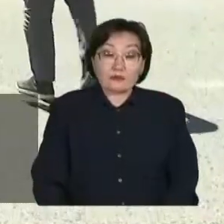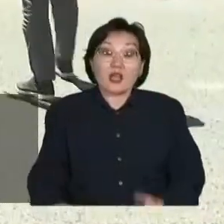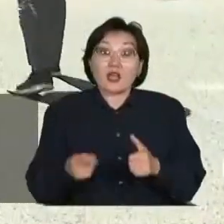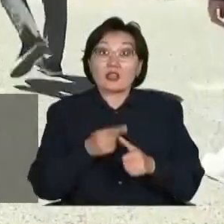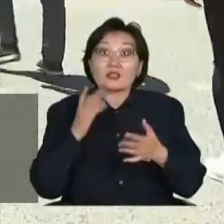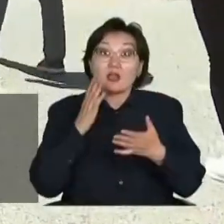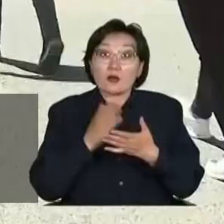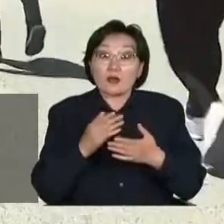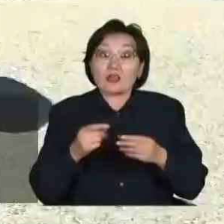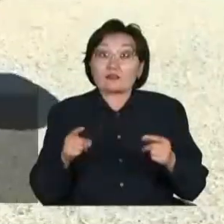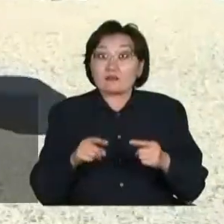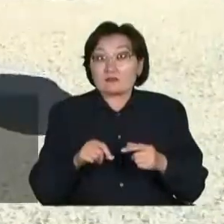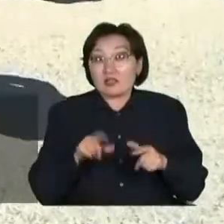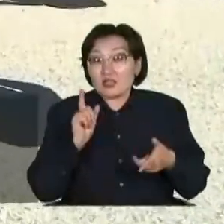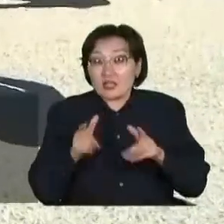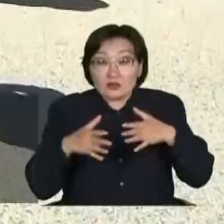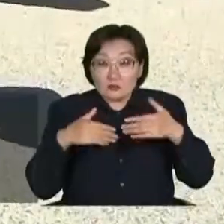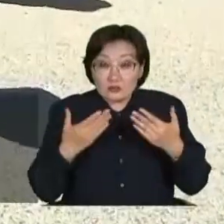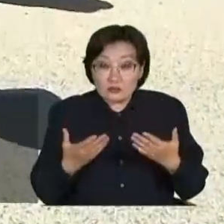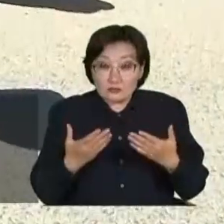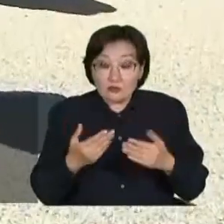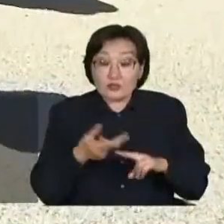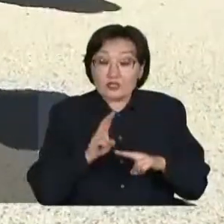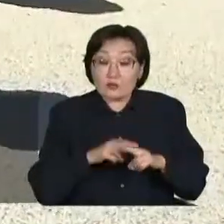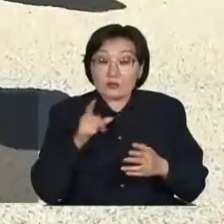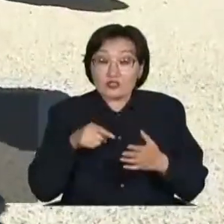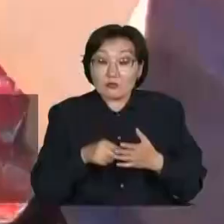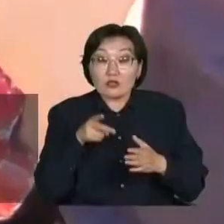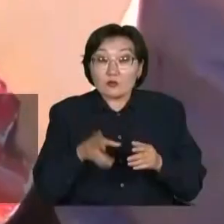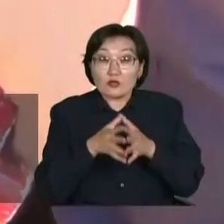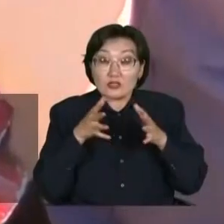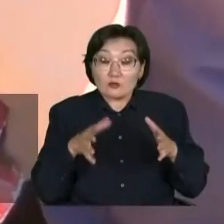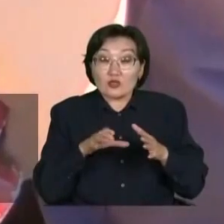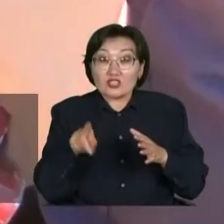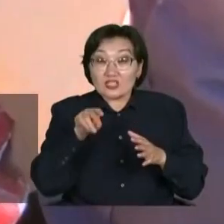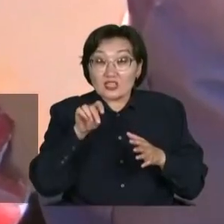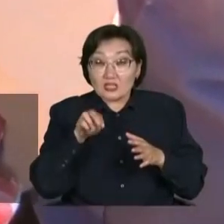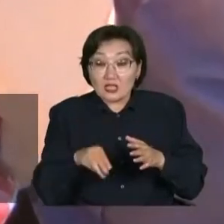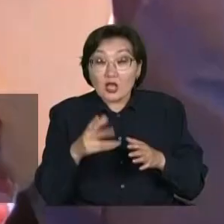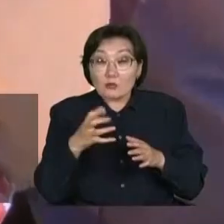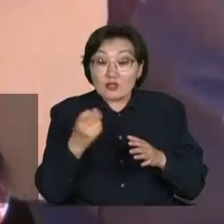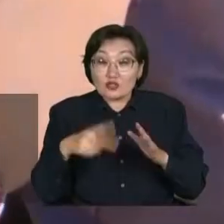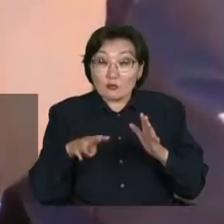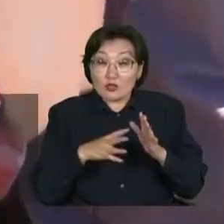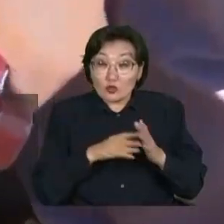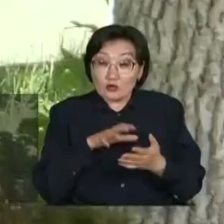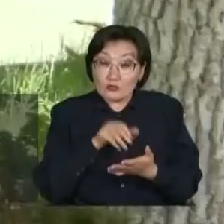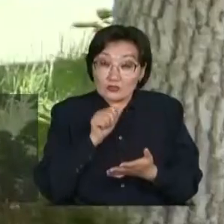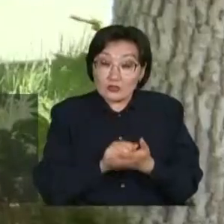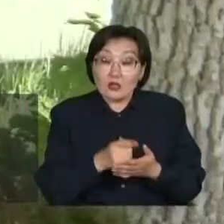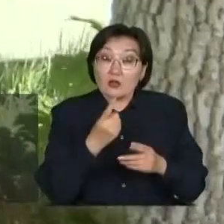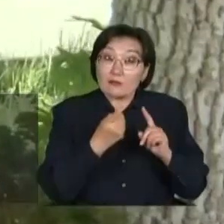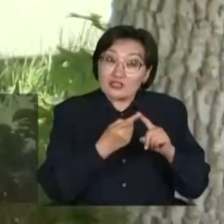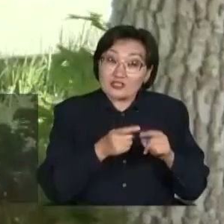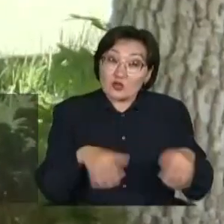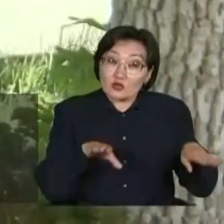заты жоқ, бұл сөз Тараздағы өрт гидранттарына айтылғандай. Себебі шақырдағы 2000-нан аса гидранттың 529-ы жарамсыз. Бірі бітеліп қалса,